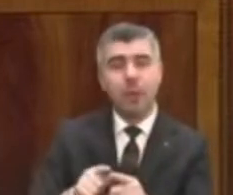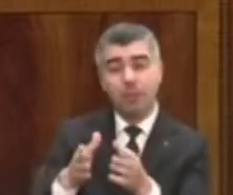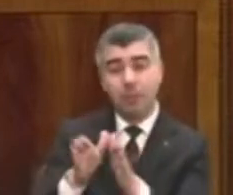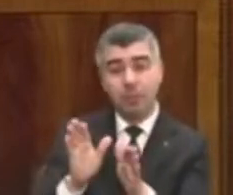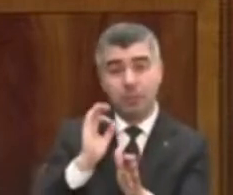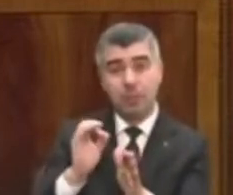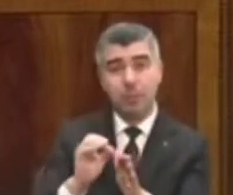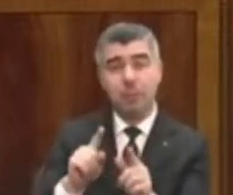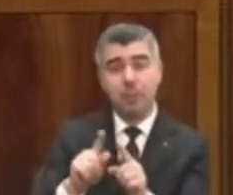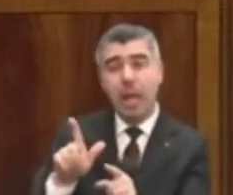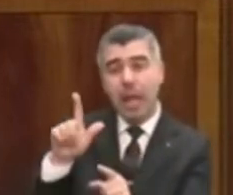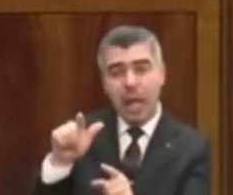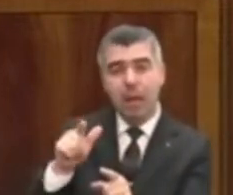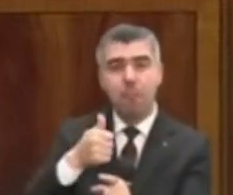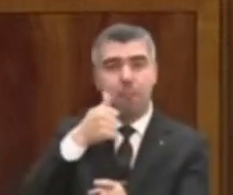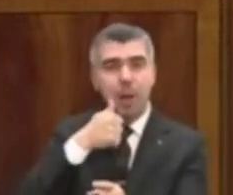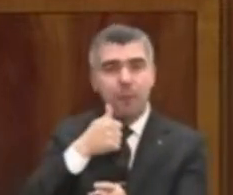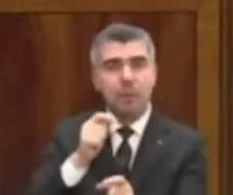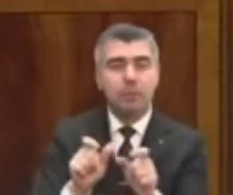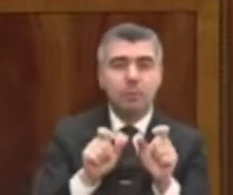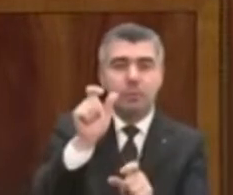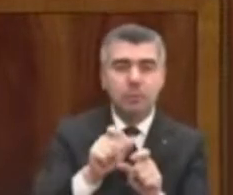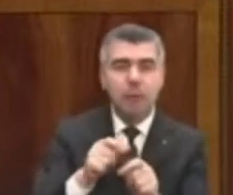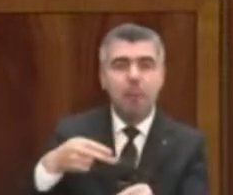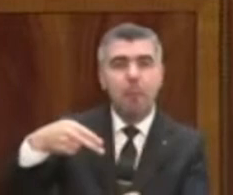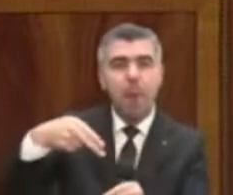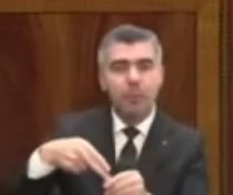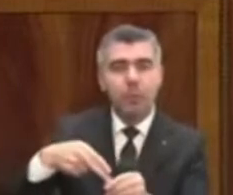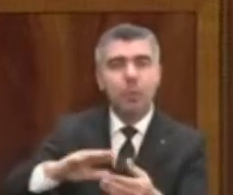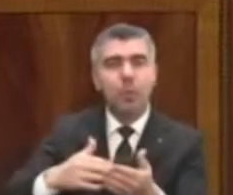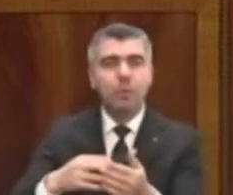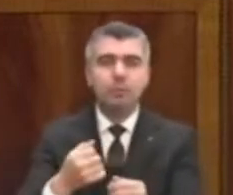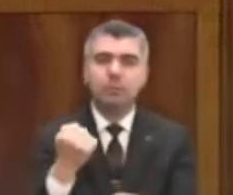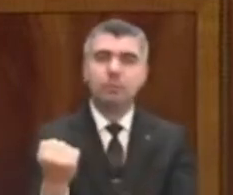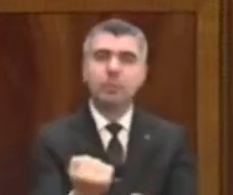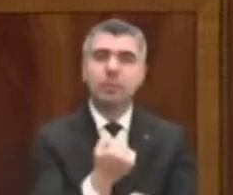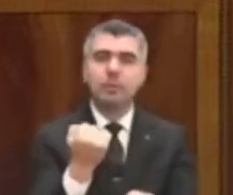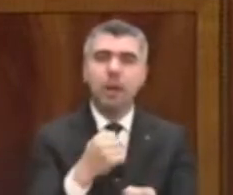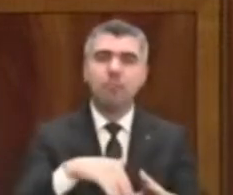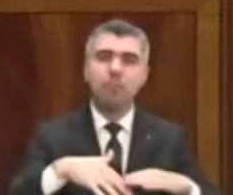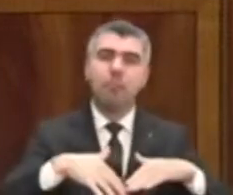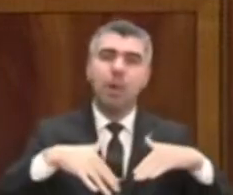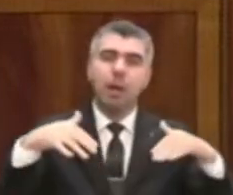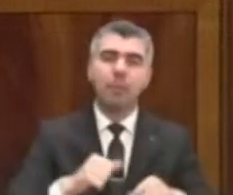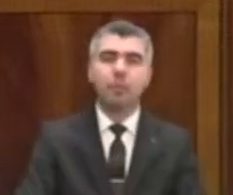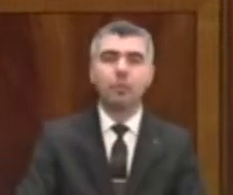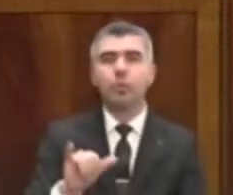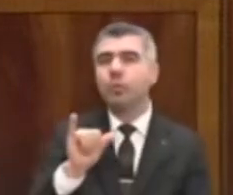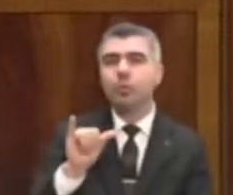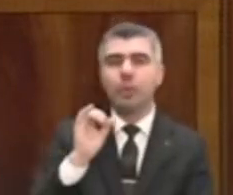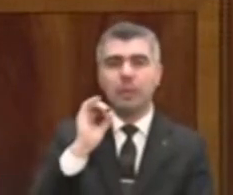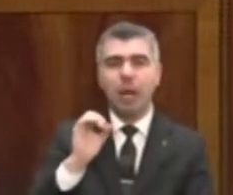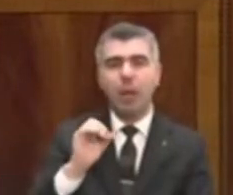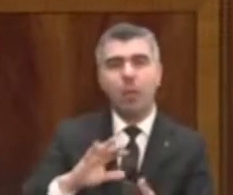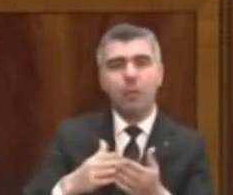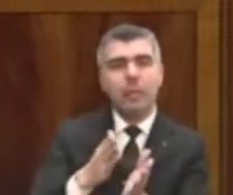المجال للوبيات الغاز وتعطلون مؤسسة برلمانية، فأين راحت